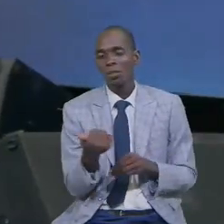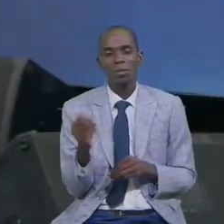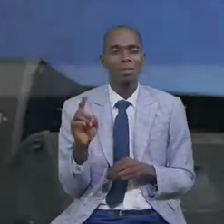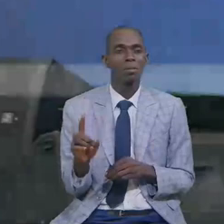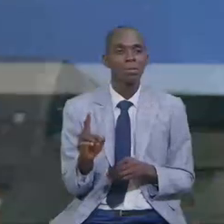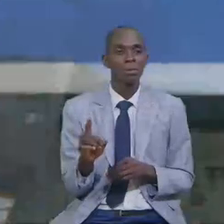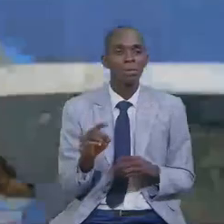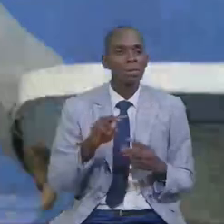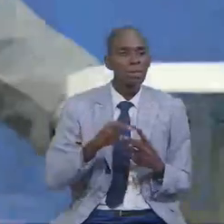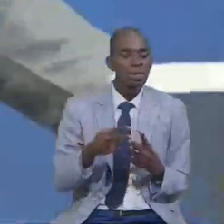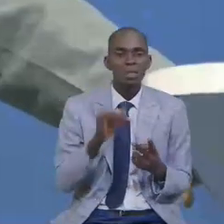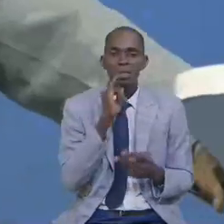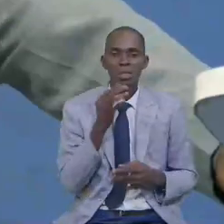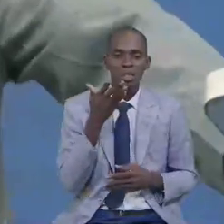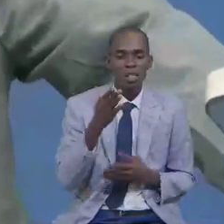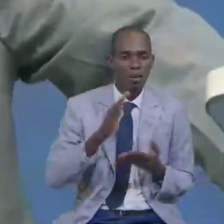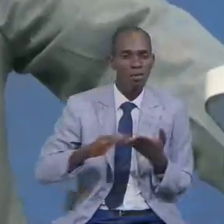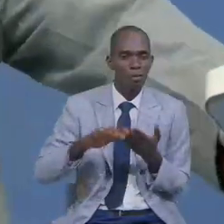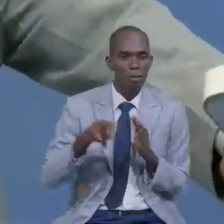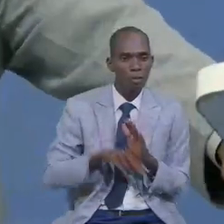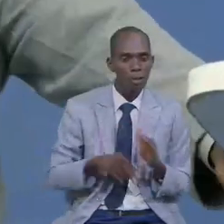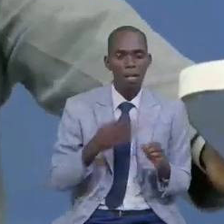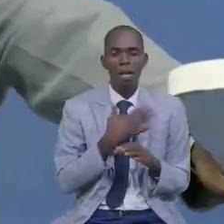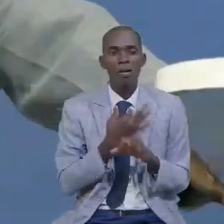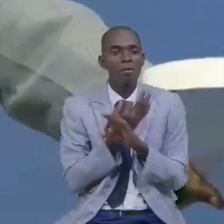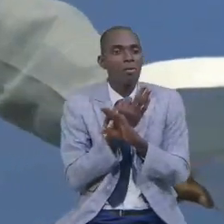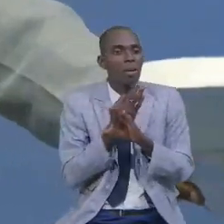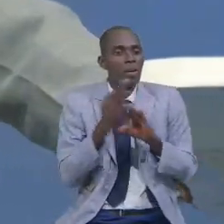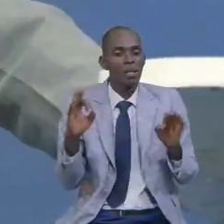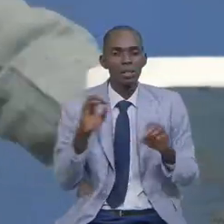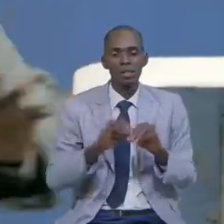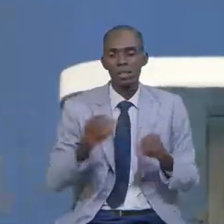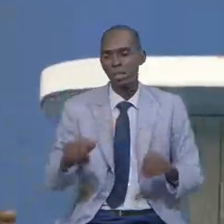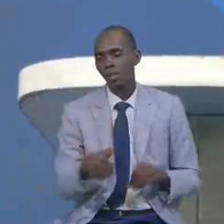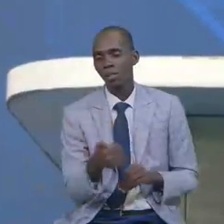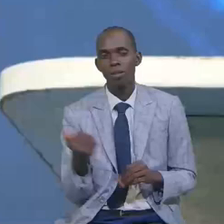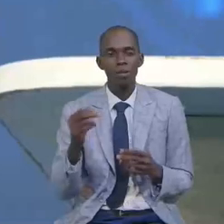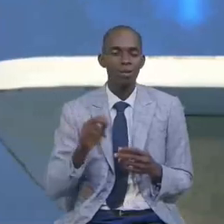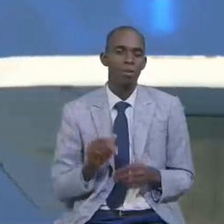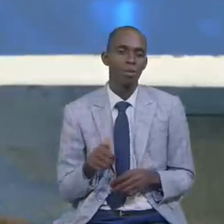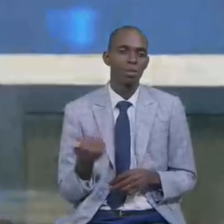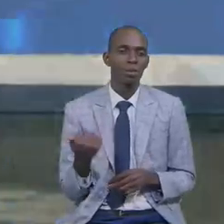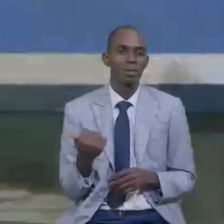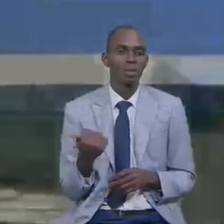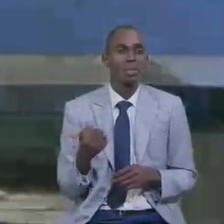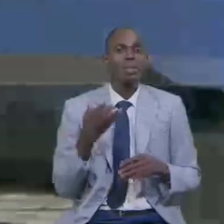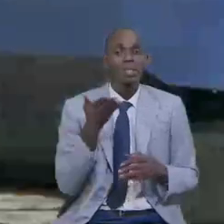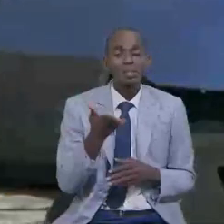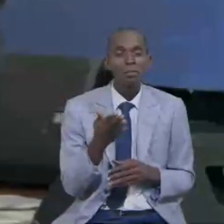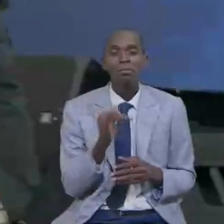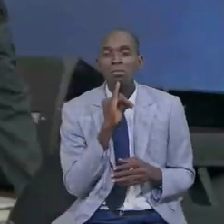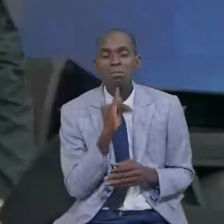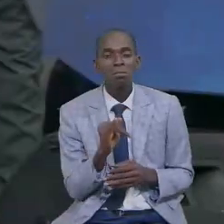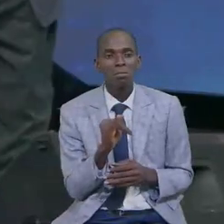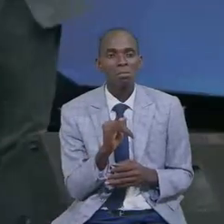a de pardon, de libération en aucun autre. Il n'y a de